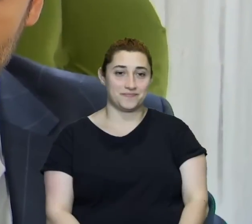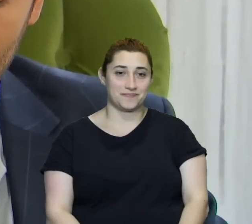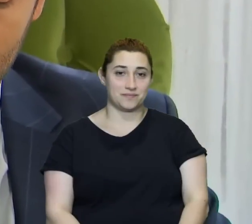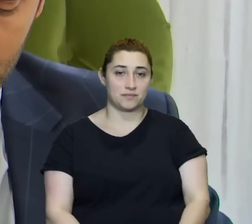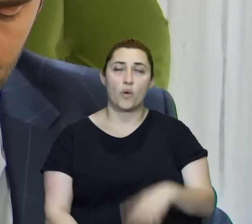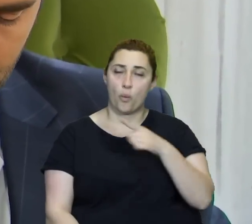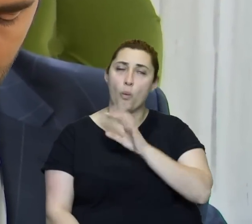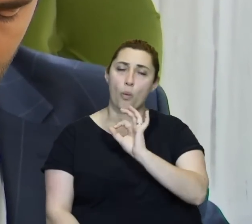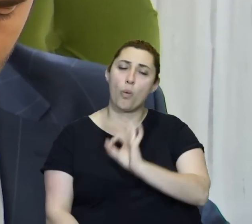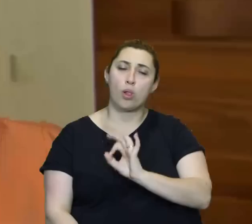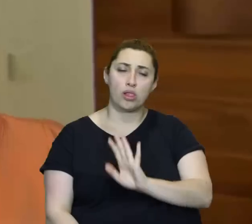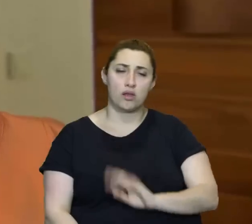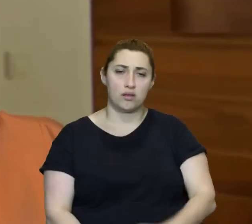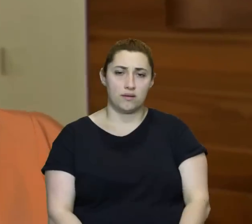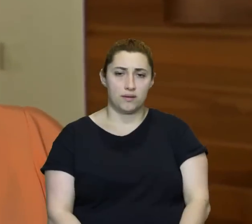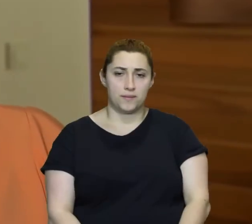Öyledir.